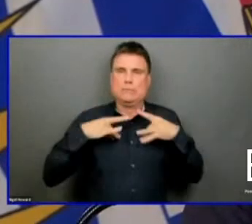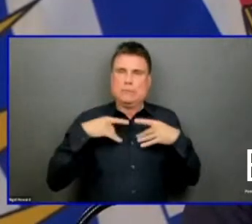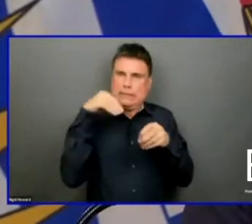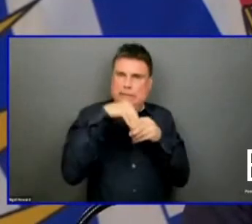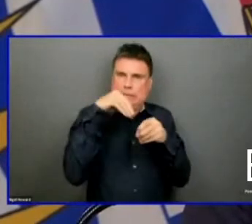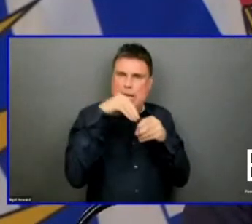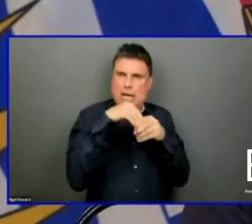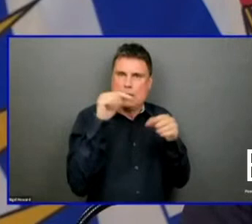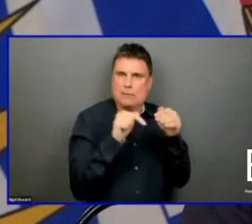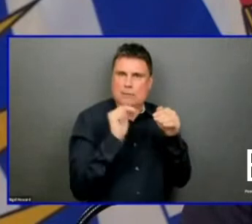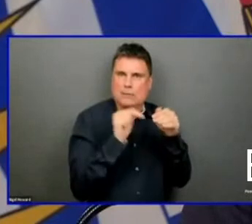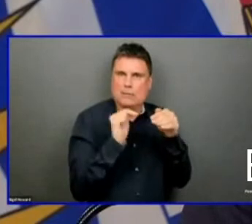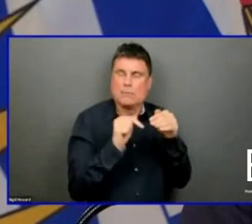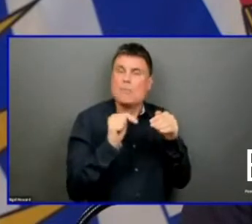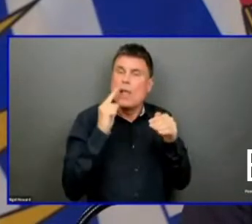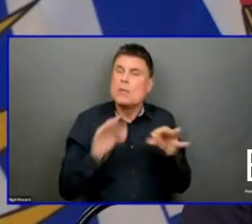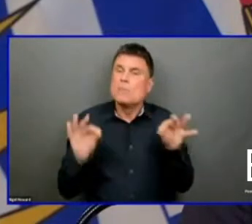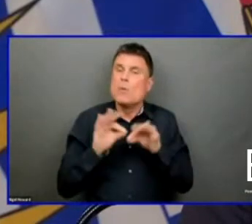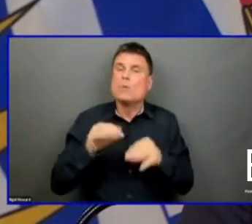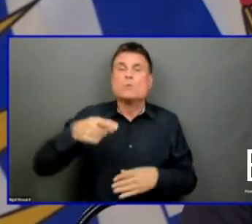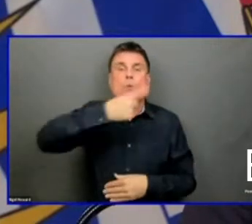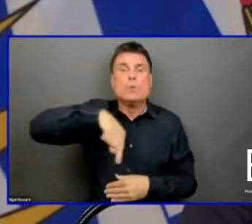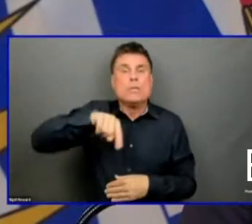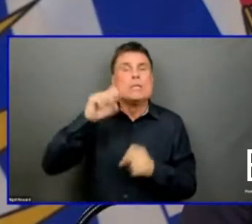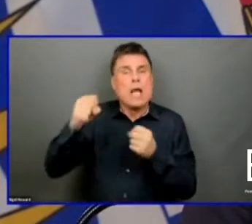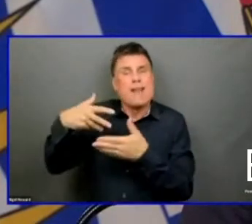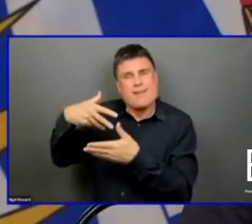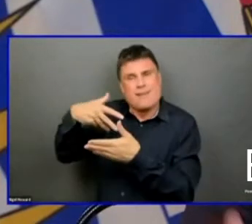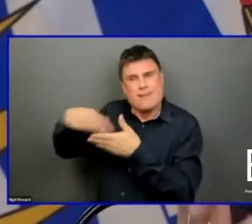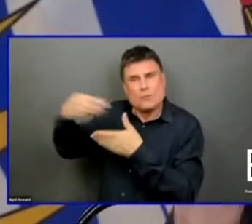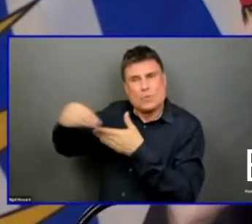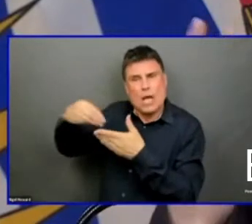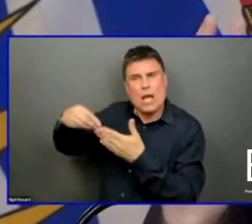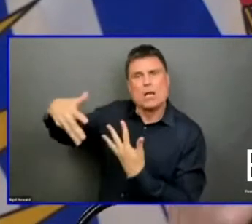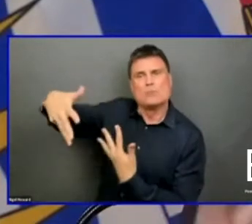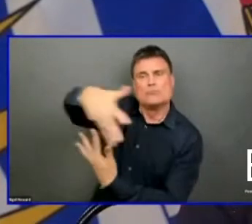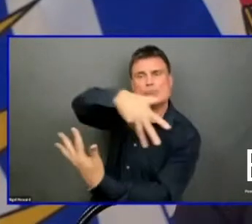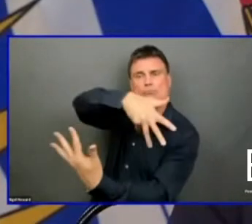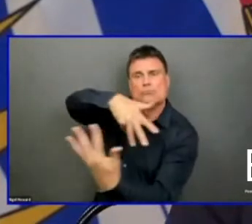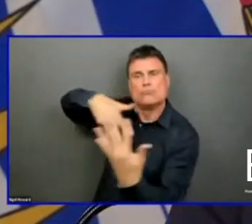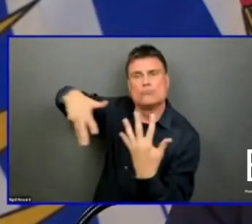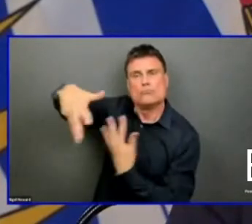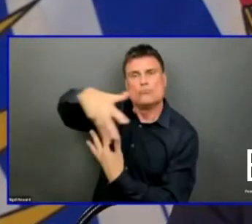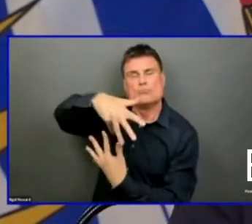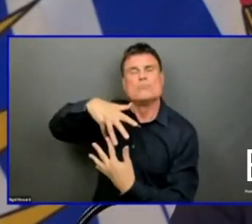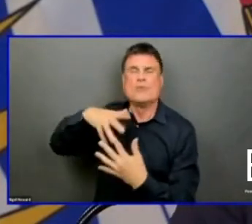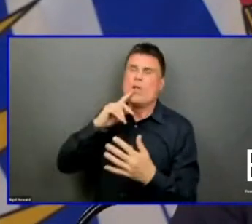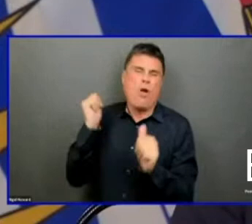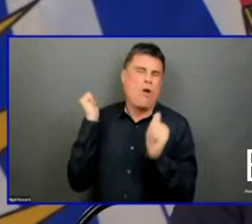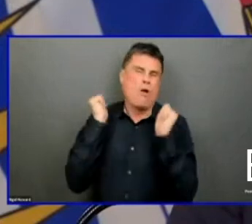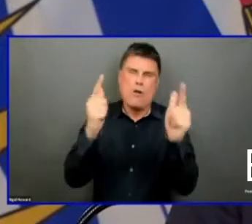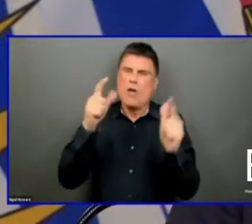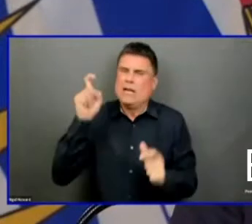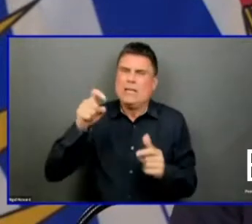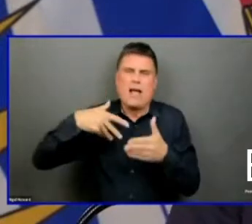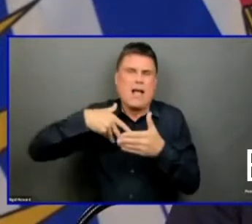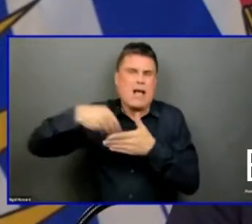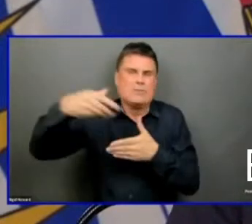还 of 是 us 希望 should 大 be 家 going 能够走 outdoors 外面 every 去 day and 我每天 making 去鼓 sure 励大 that 家 that's part of how we 走 keep 室 ourselves 外 together 去 through this